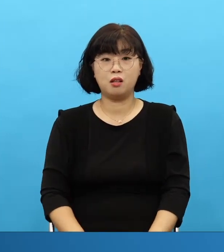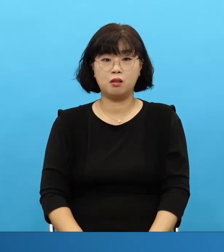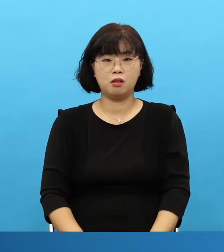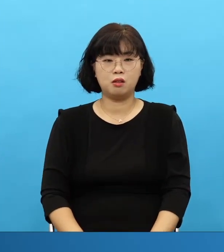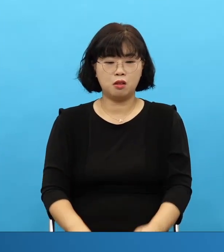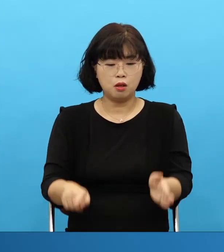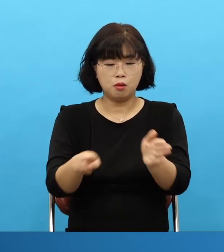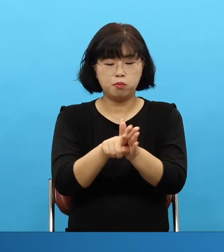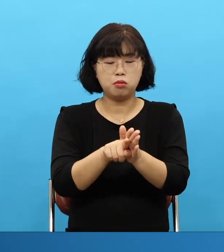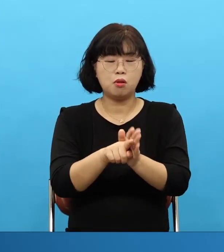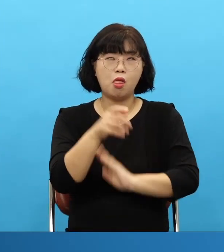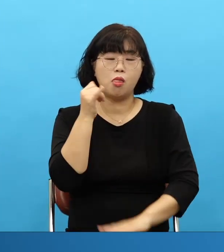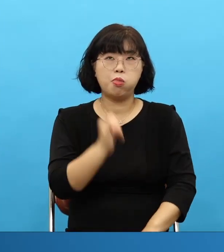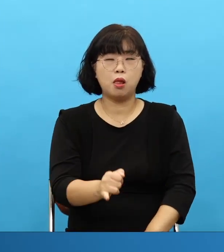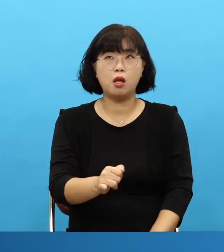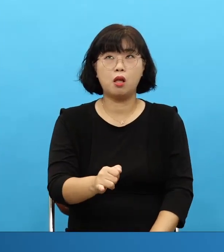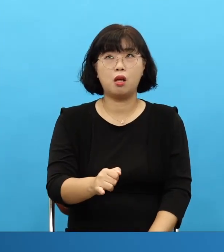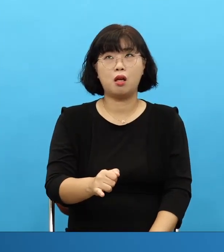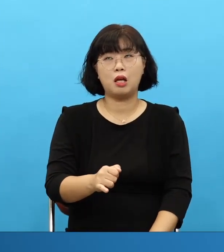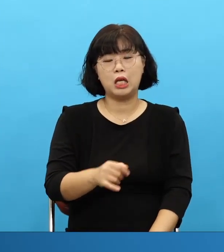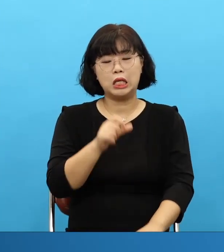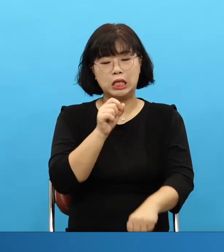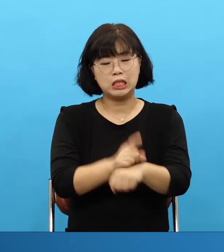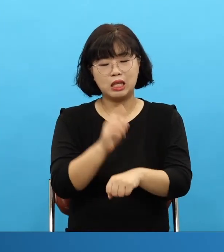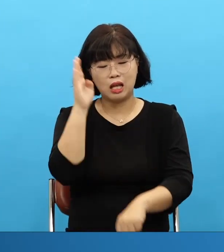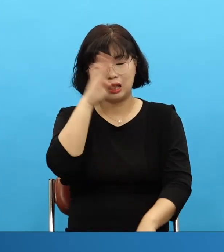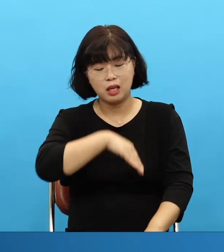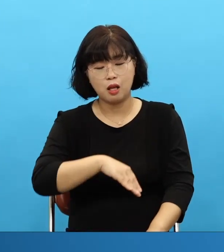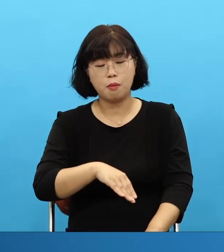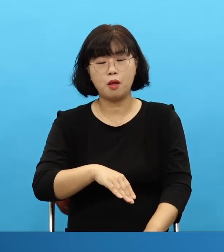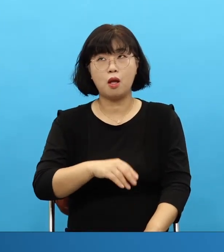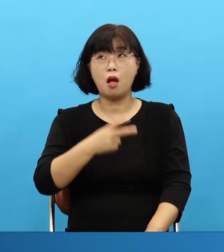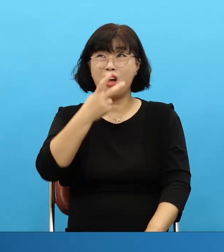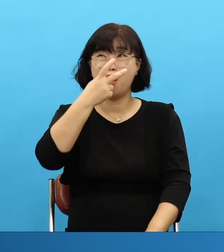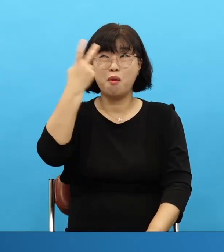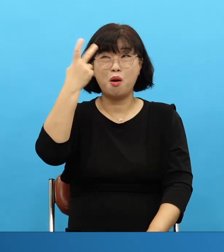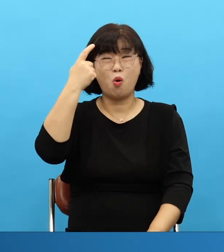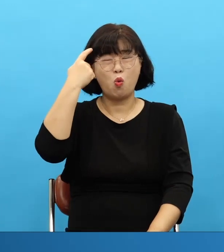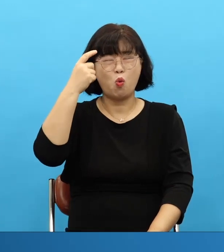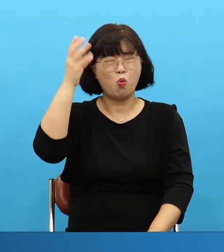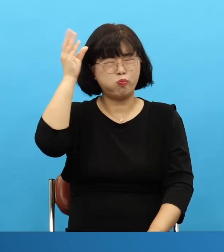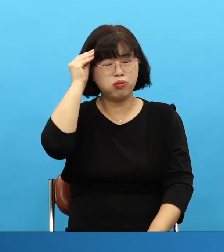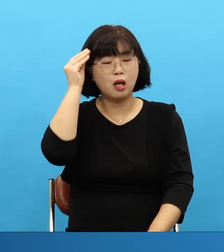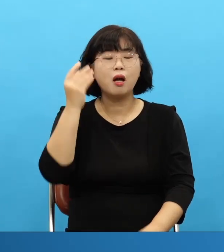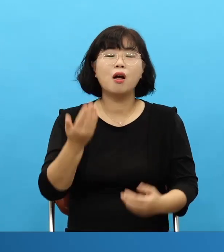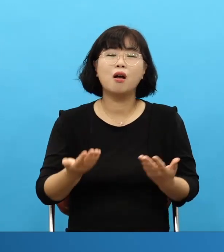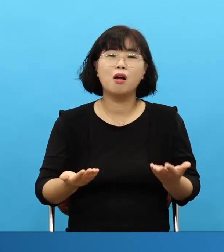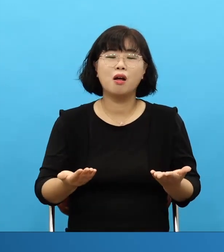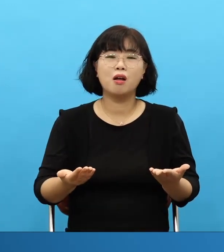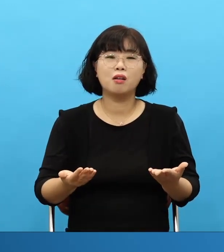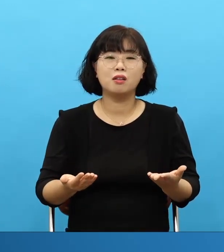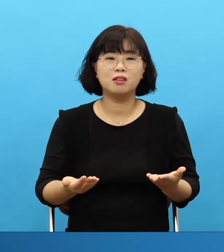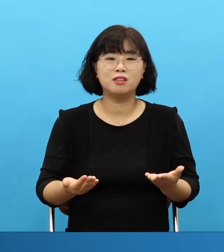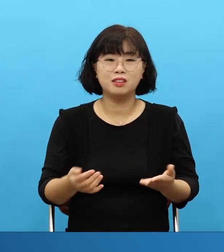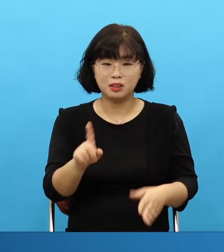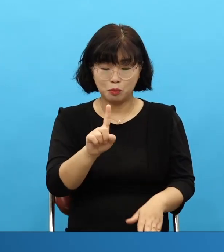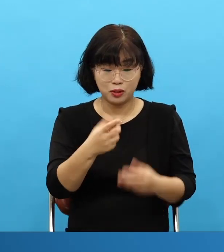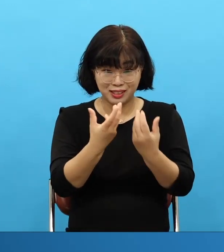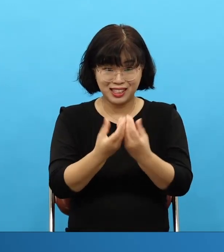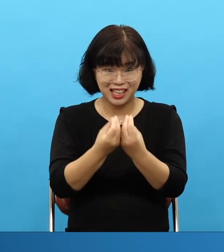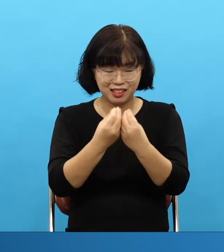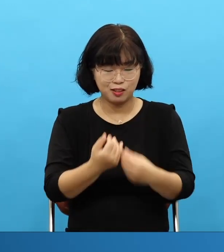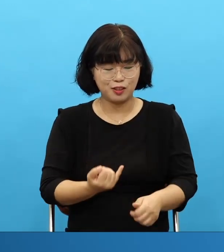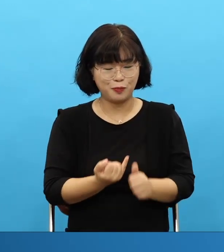harm upon others. You need to either have good faith or you need to be very smart. Otherwise, 그렇잖아요. everything remain as a scar inside of you. 왜 남편은 나에게 말이야 자식도